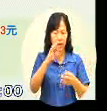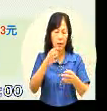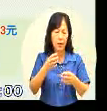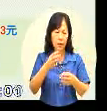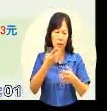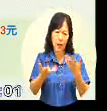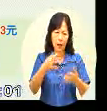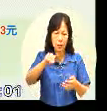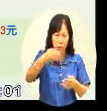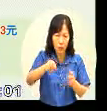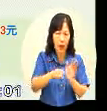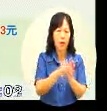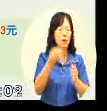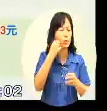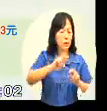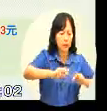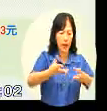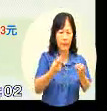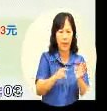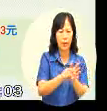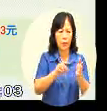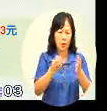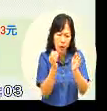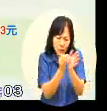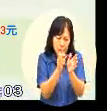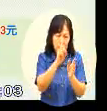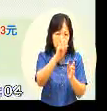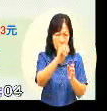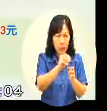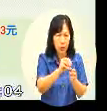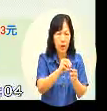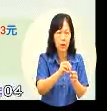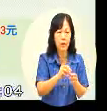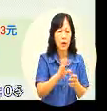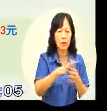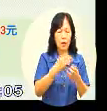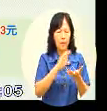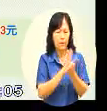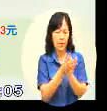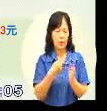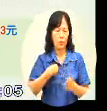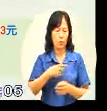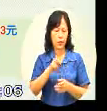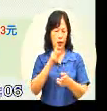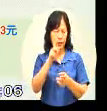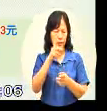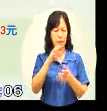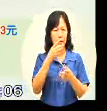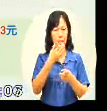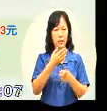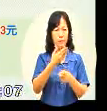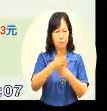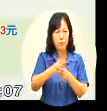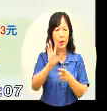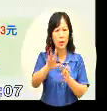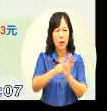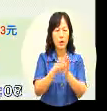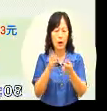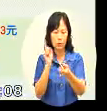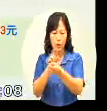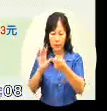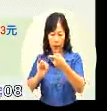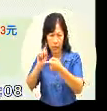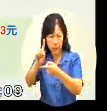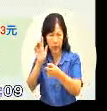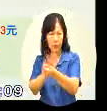我几乎要付10000元，等于是市民在替背债，而背 债对谁有利呢？只对 1% 的人